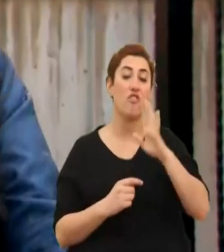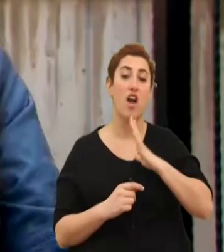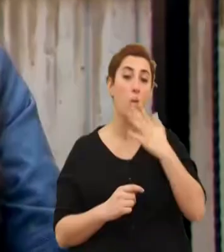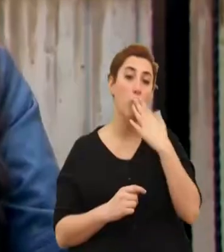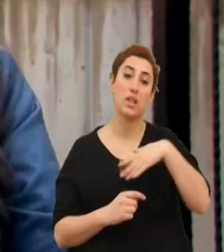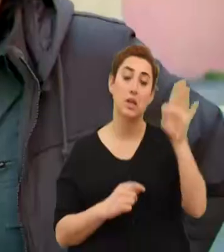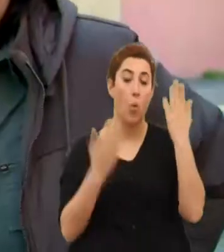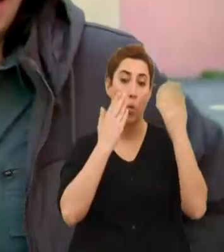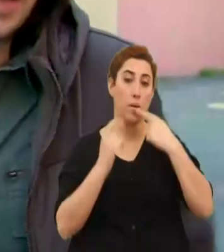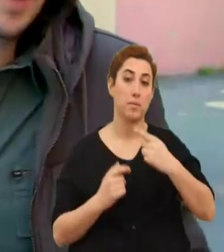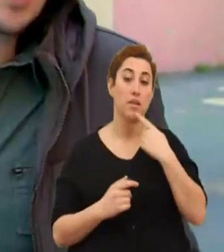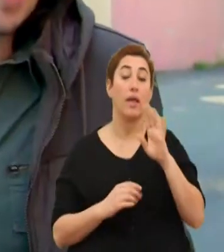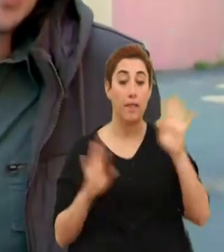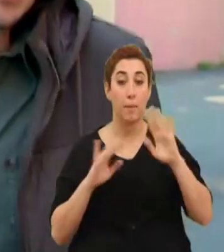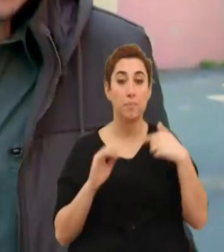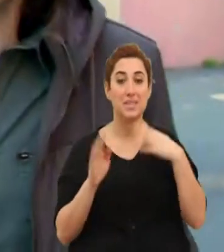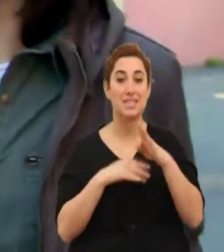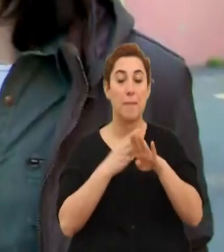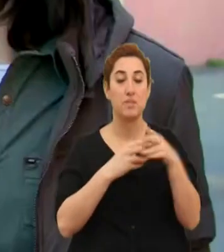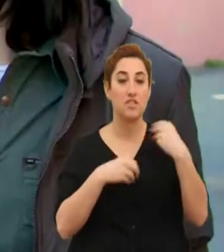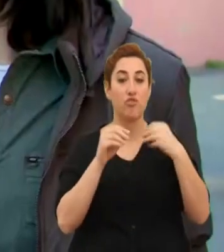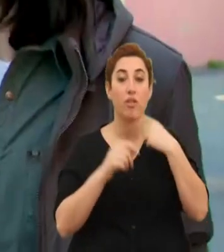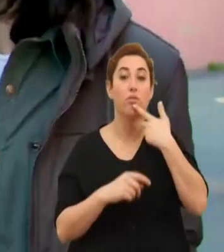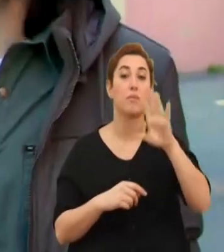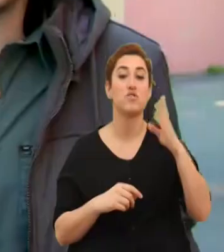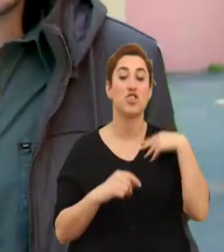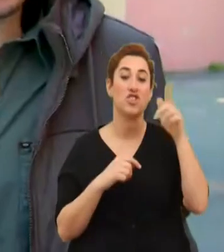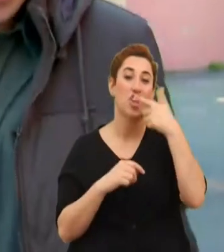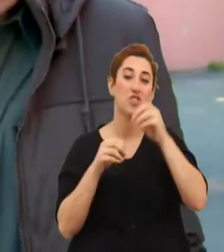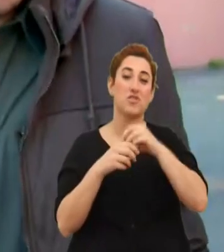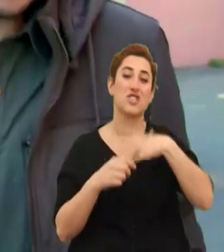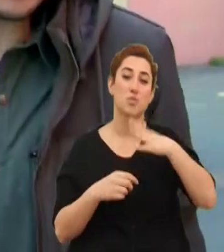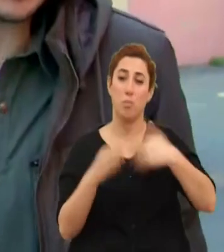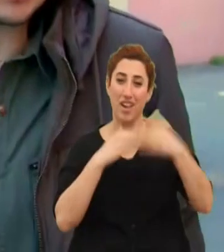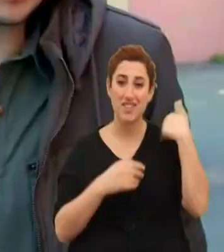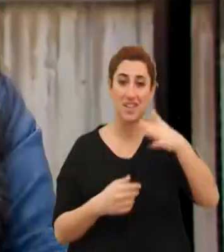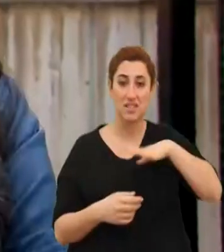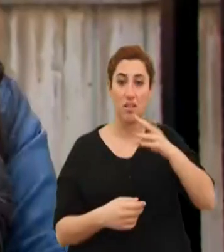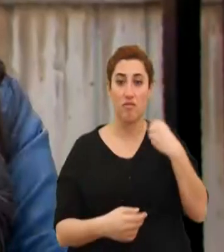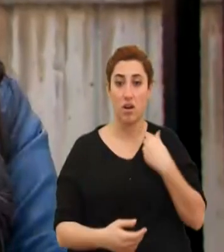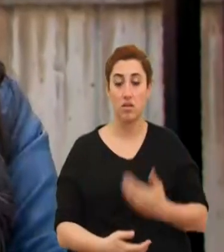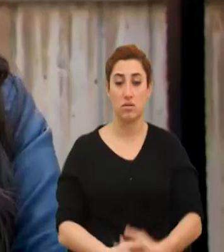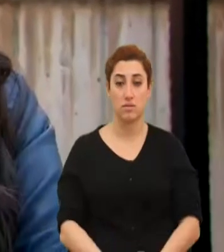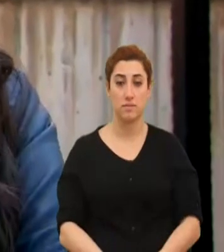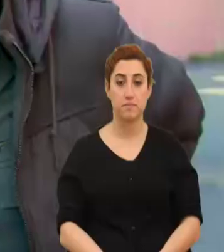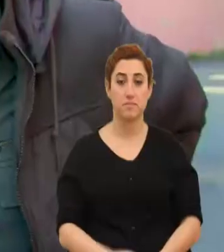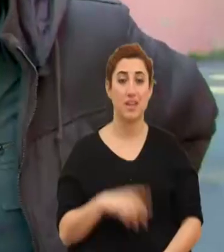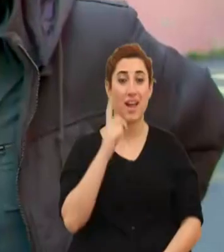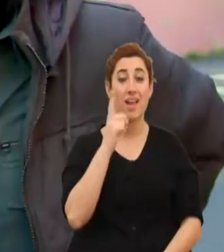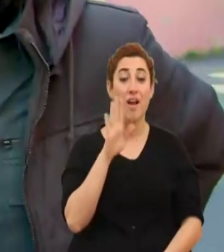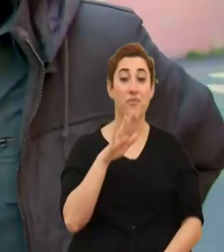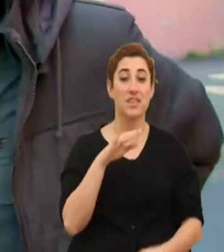okulunuzu okuyun falan diyecek yani. Ya iyi de biz sebze satacağız demeyeceğiz ki. Çekim için isteyeceğiz. Geçen sefer de istemiştik. Ya